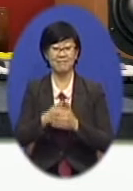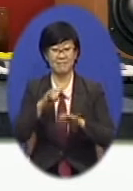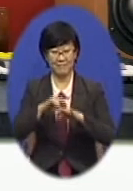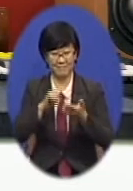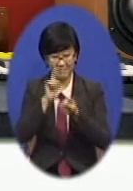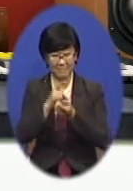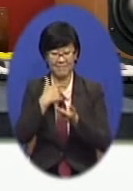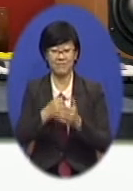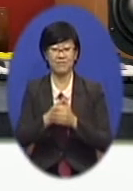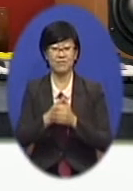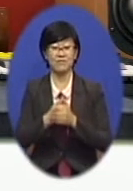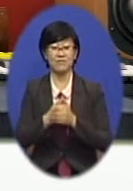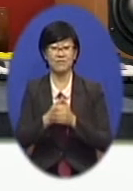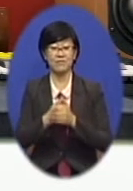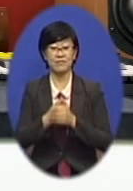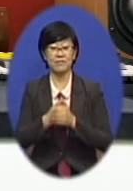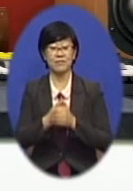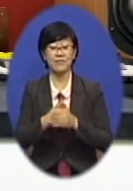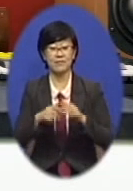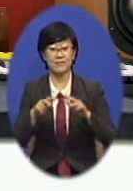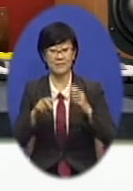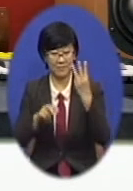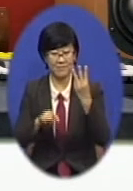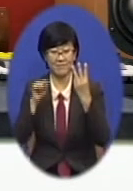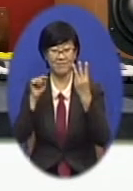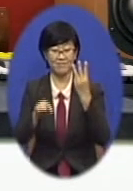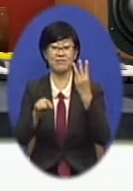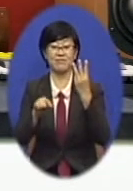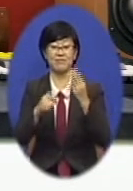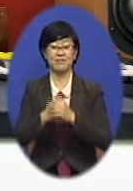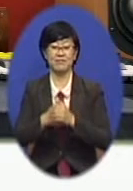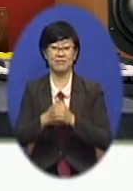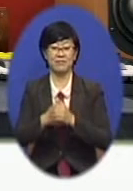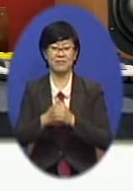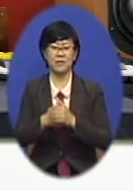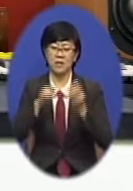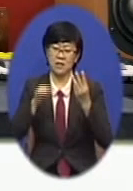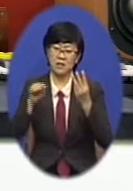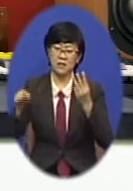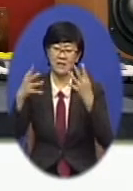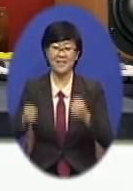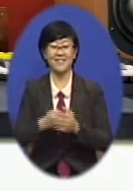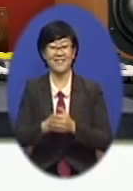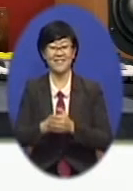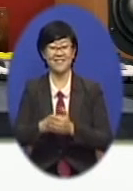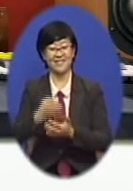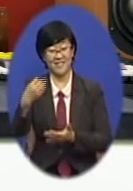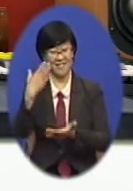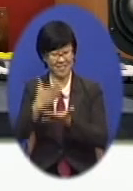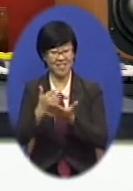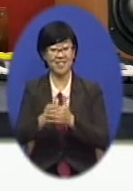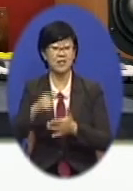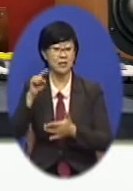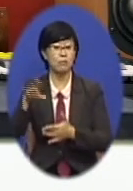선생님과 함께 만나시기 위해서는 3번을 다시 누르세요. 뭐 이렇게 누르는 게 많아 그러시지 말고요.